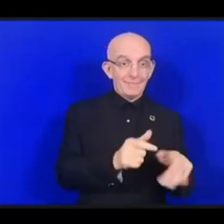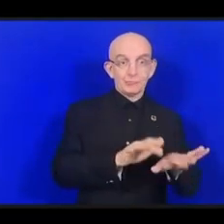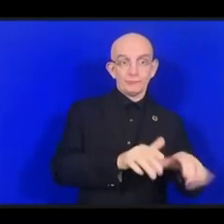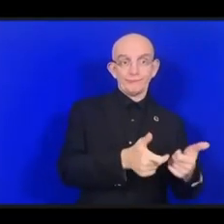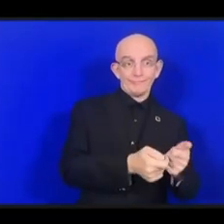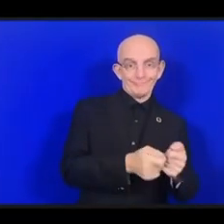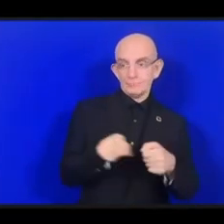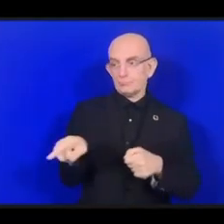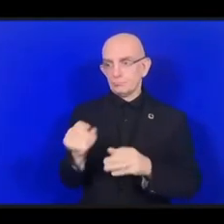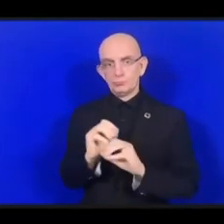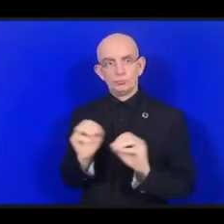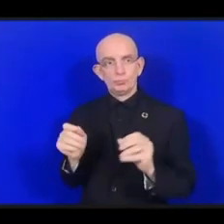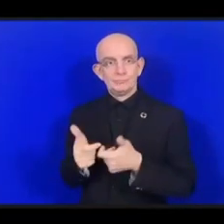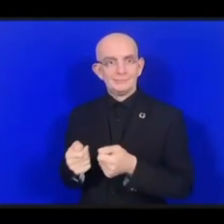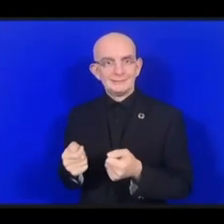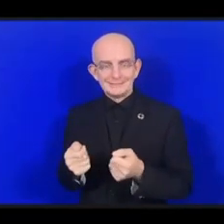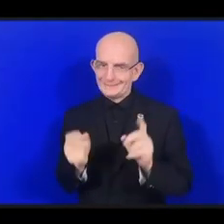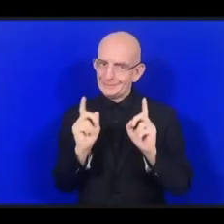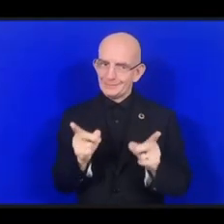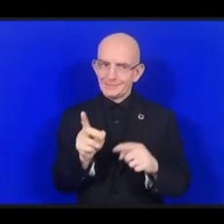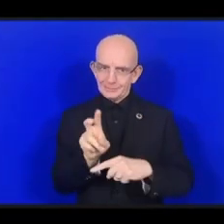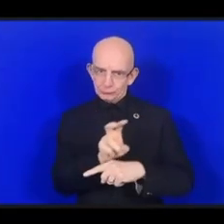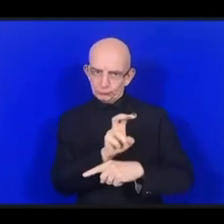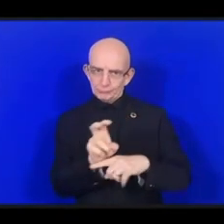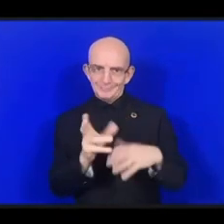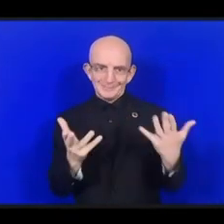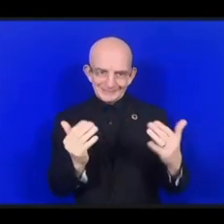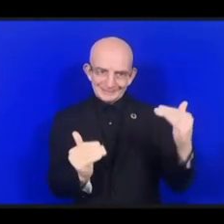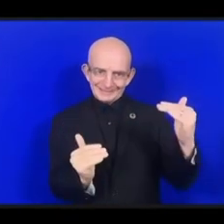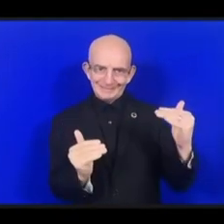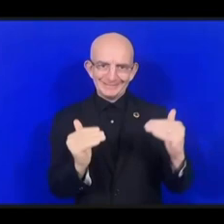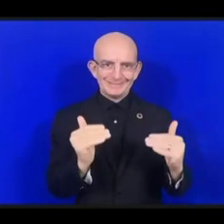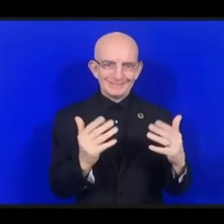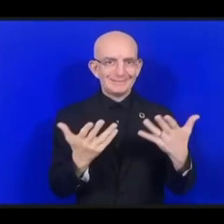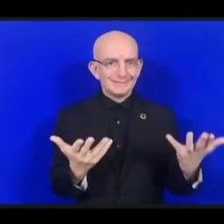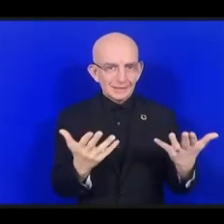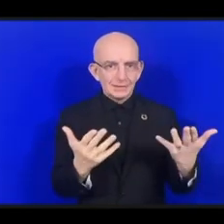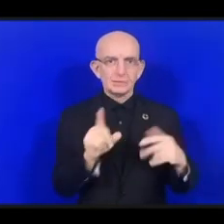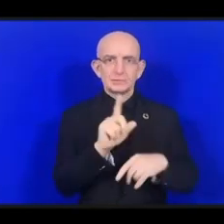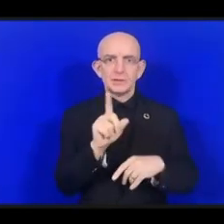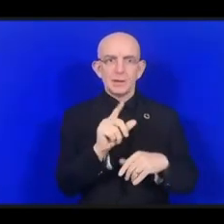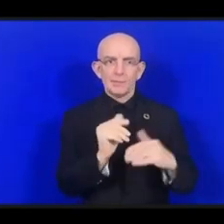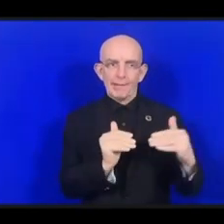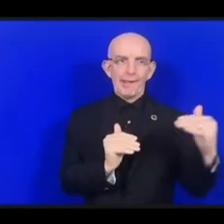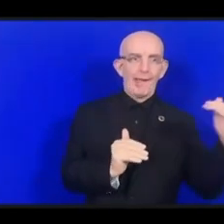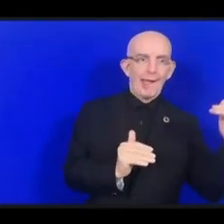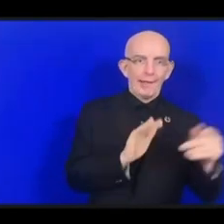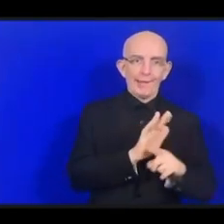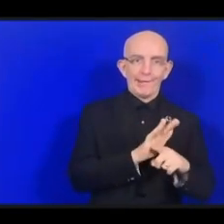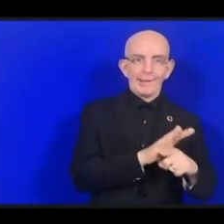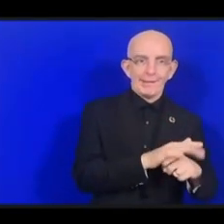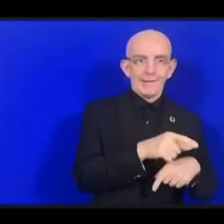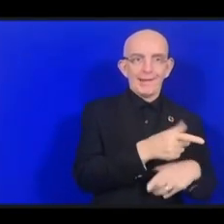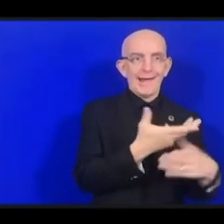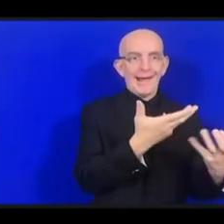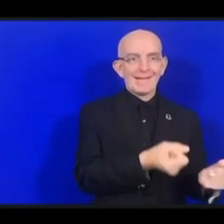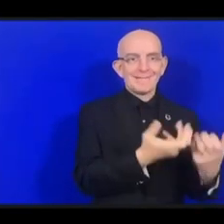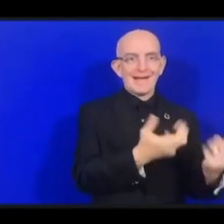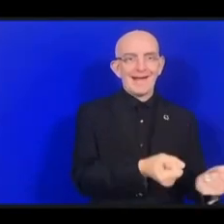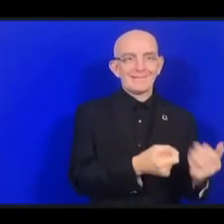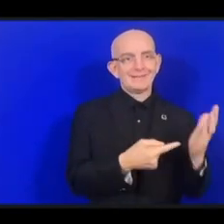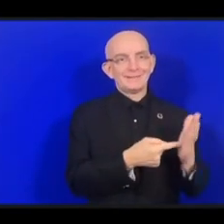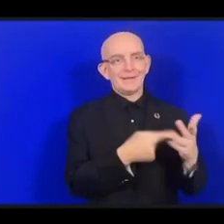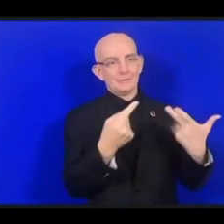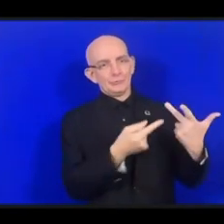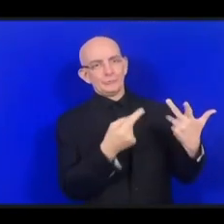est l'un des défis les plus redoutables de tous les temps en effet l'accès et le caractère abordable des